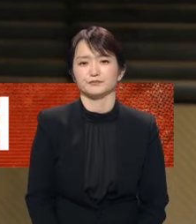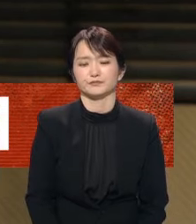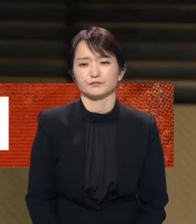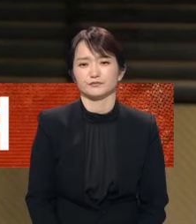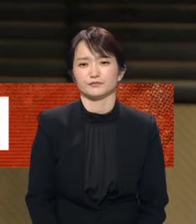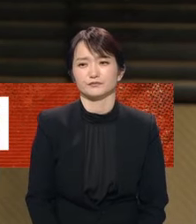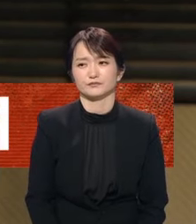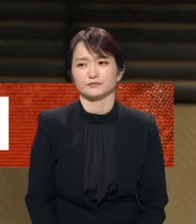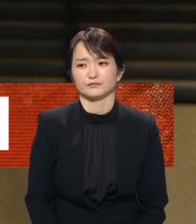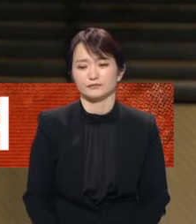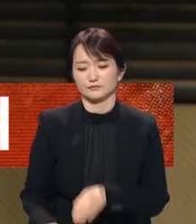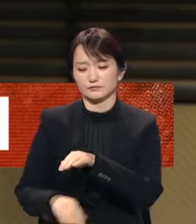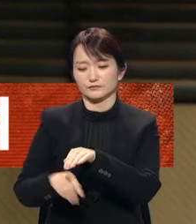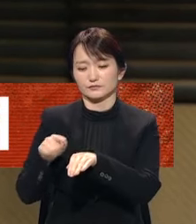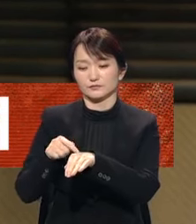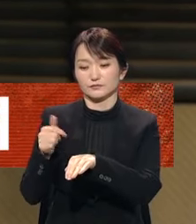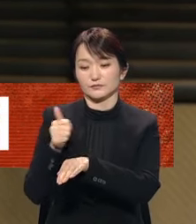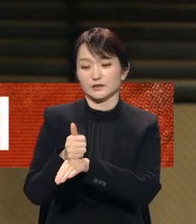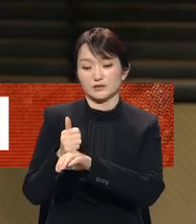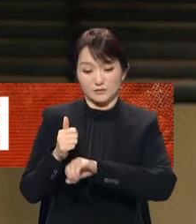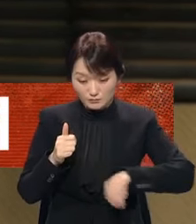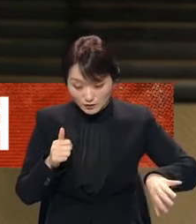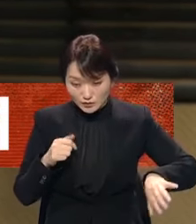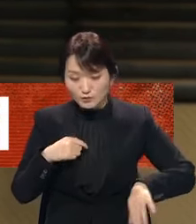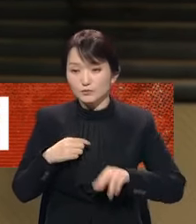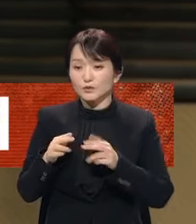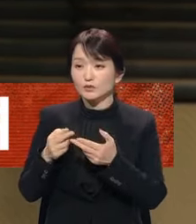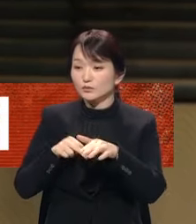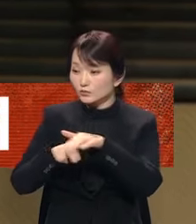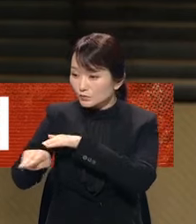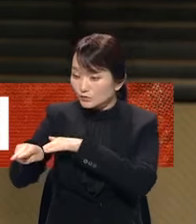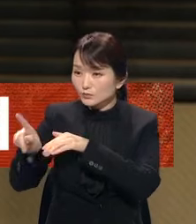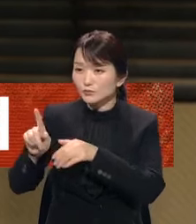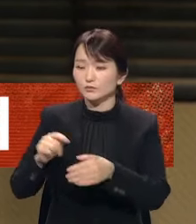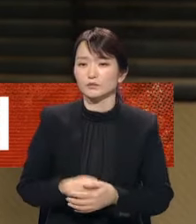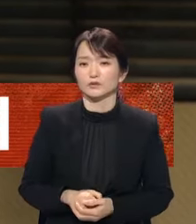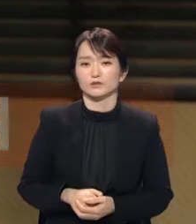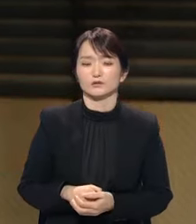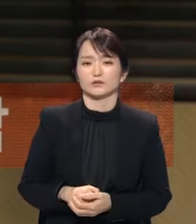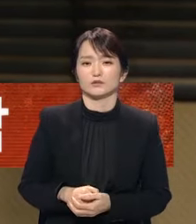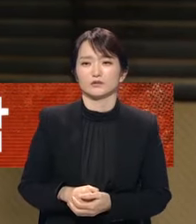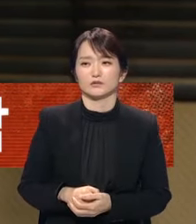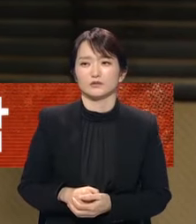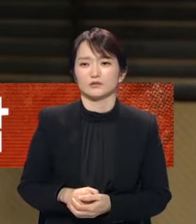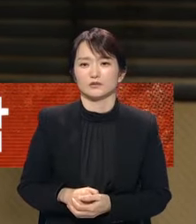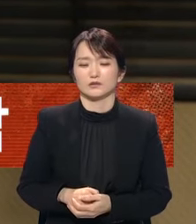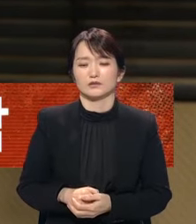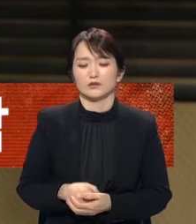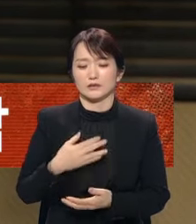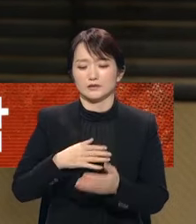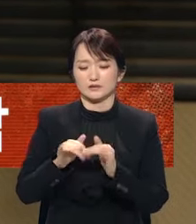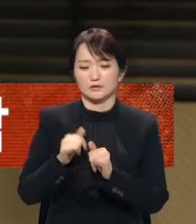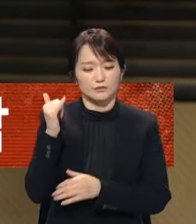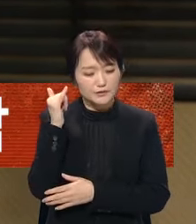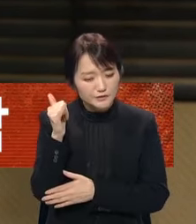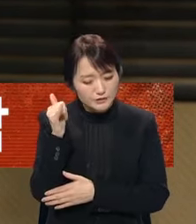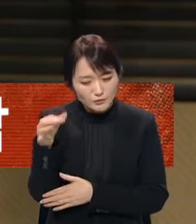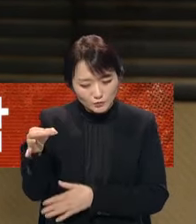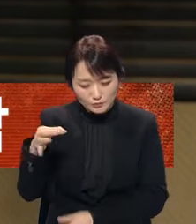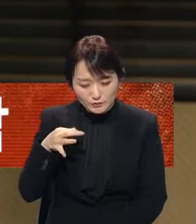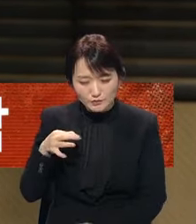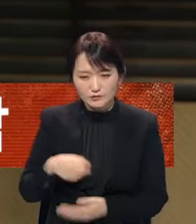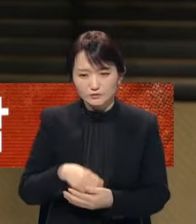뒤로 이제 차를 버리고 이제 본인도 도피를 하기 위해서 공중전화로 지인들에게 도피 자금 받아가면서 도주를 해왔고요. 경찰에